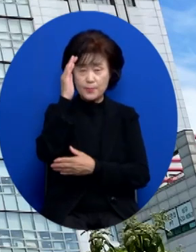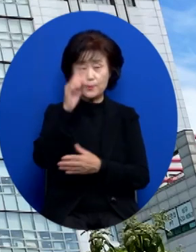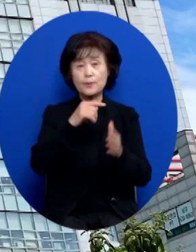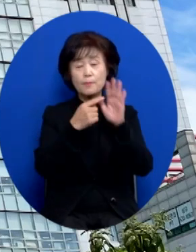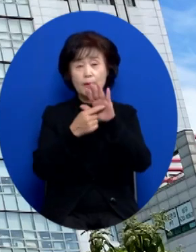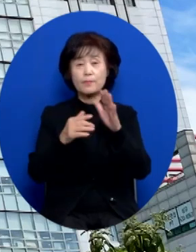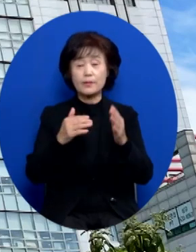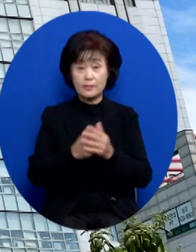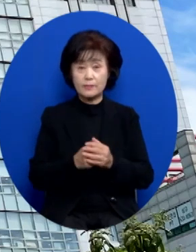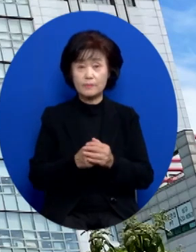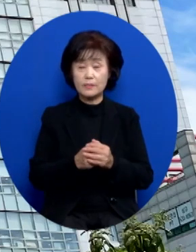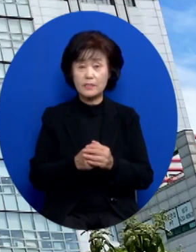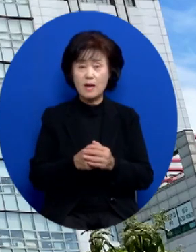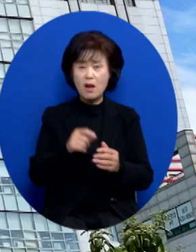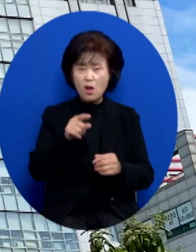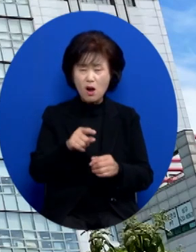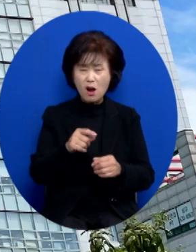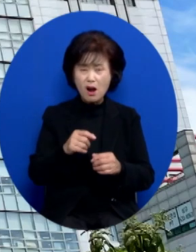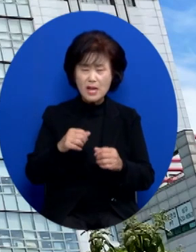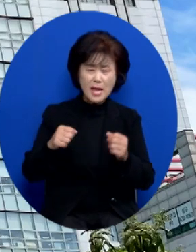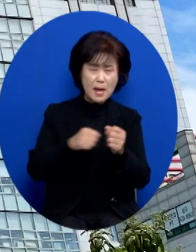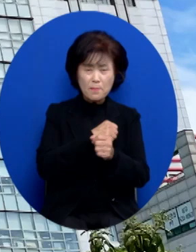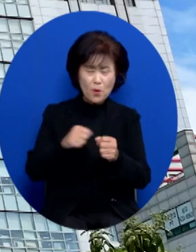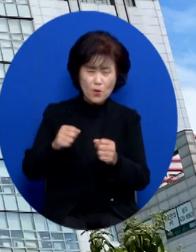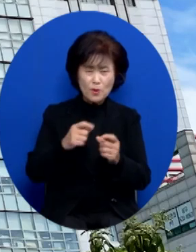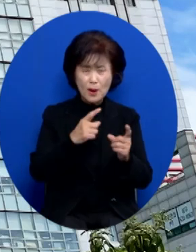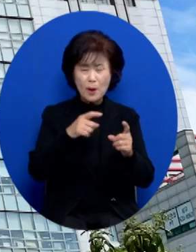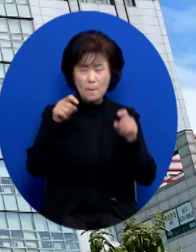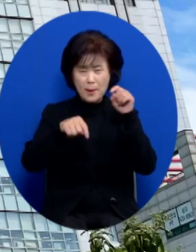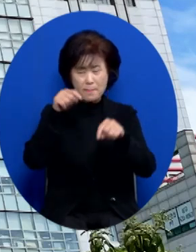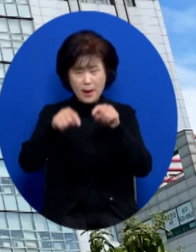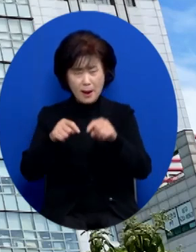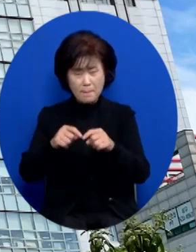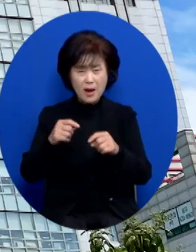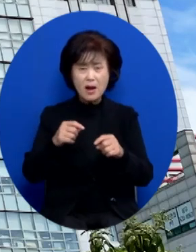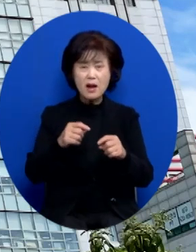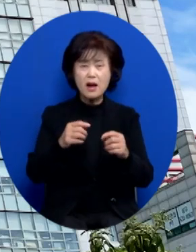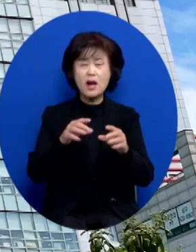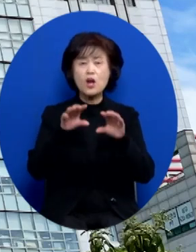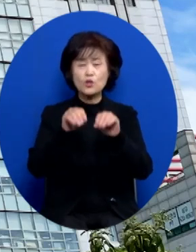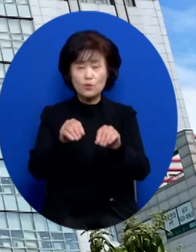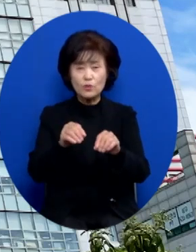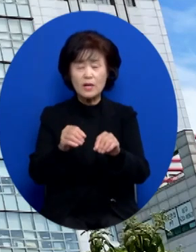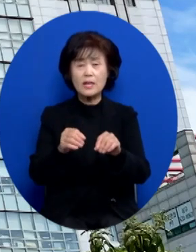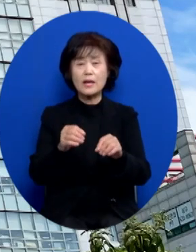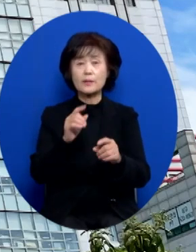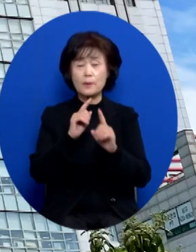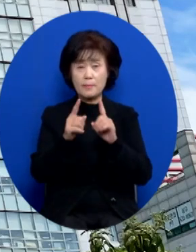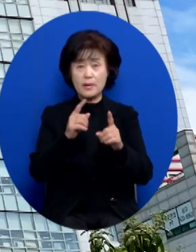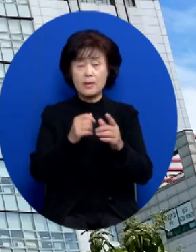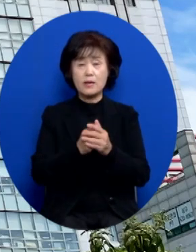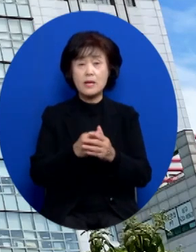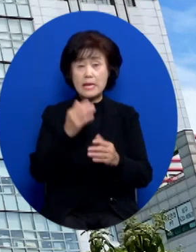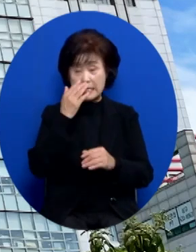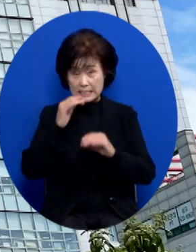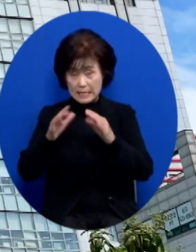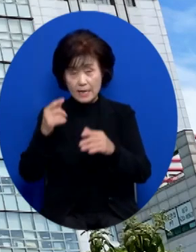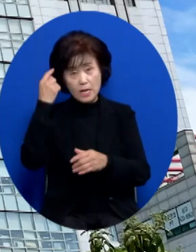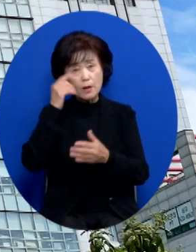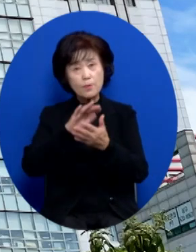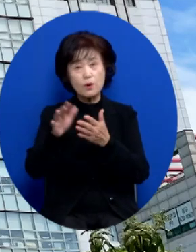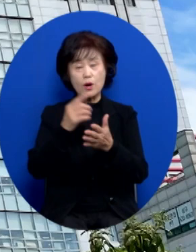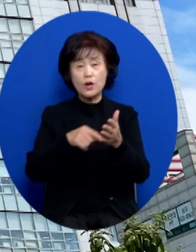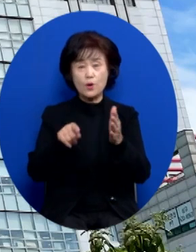단체는 성명에서 치명적인 폭력을 즉각 중단하고 양측의 상황의 완화를 긴급히 호소한다며 이스라엘의 평화를 위해